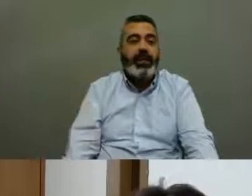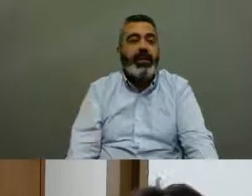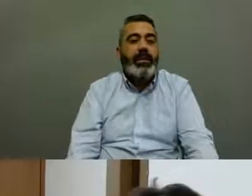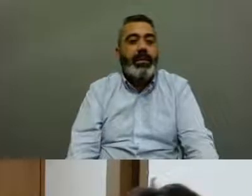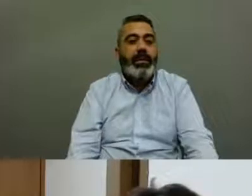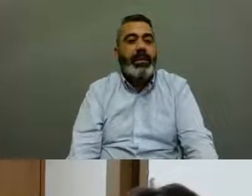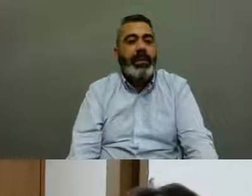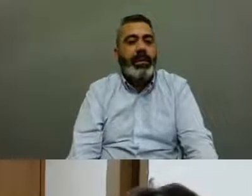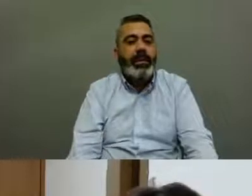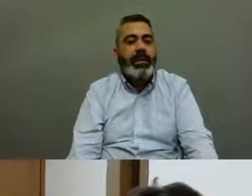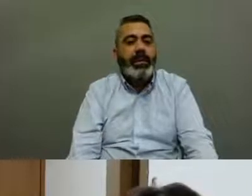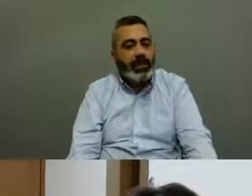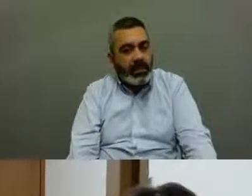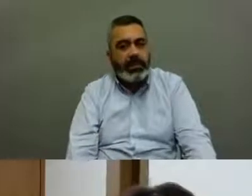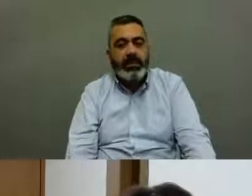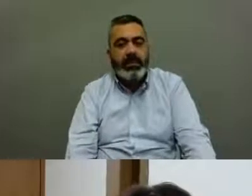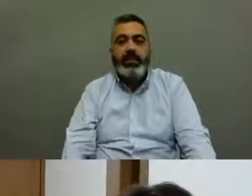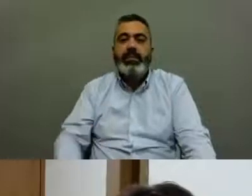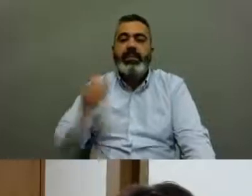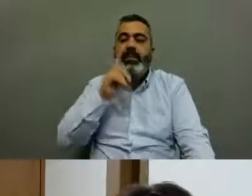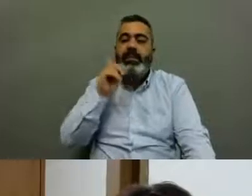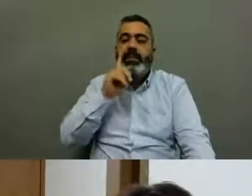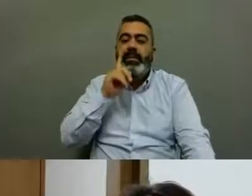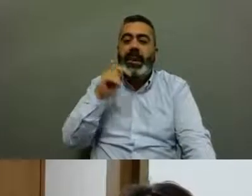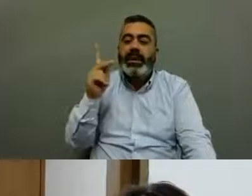Έχει, ναι, το κυρία Κατσιγιάννη.